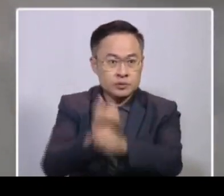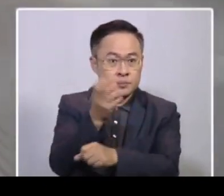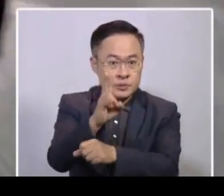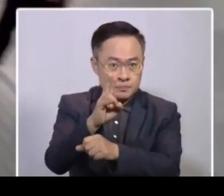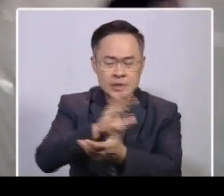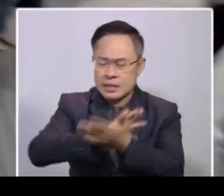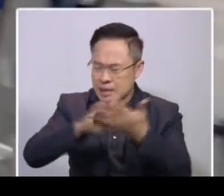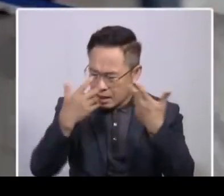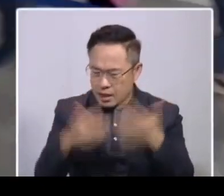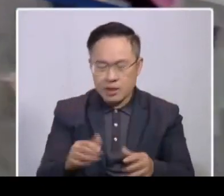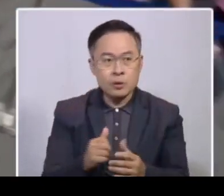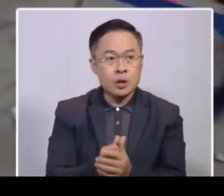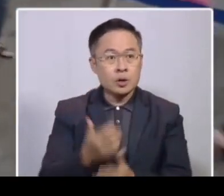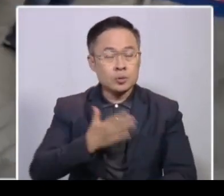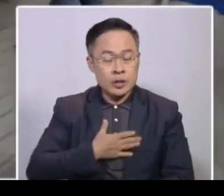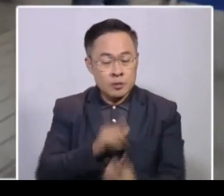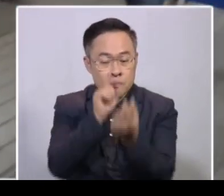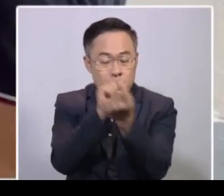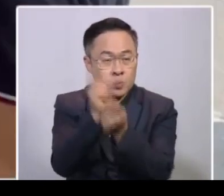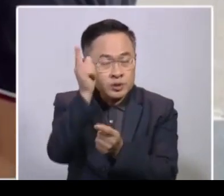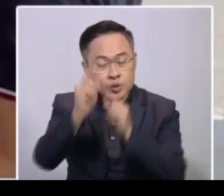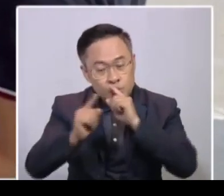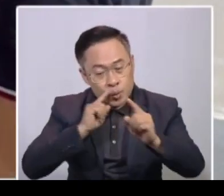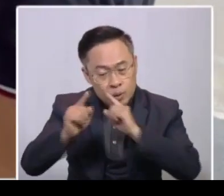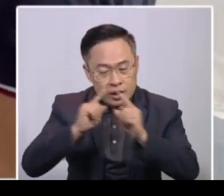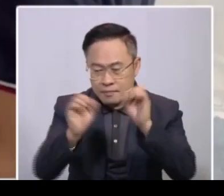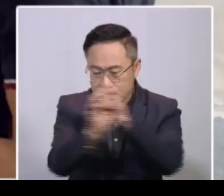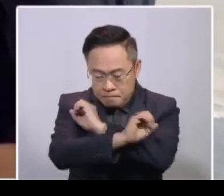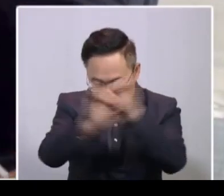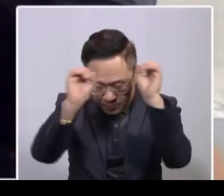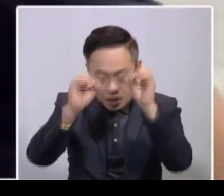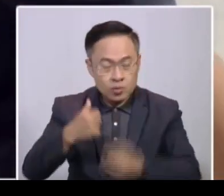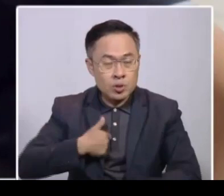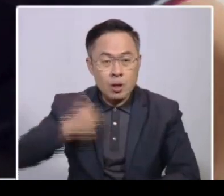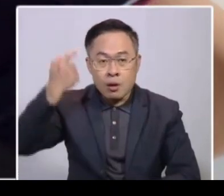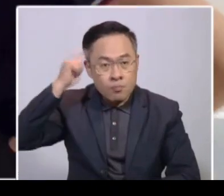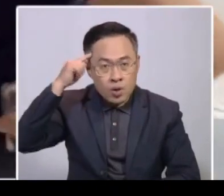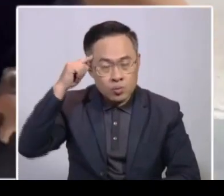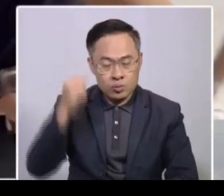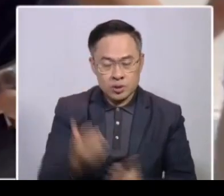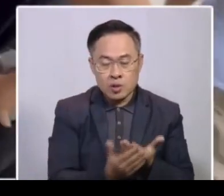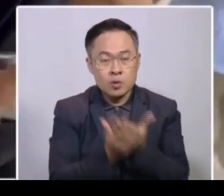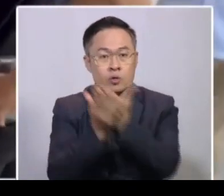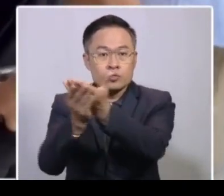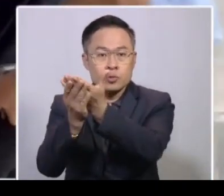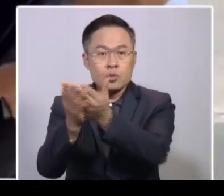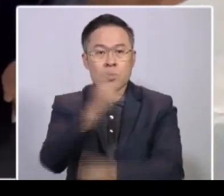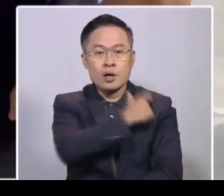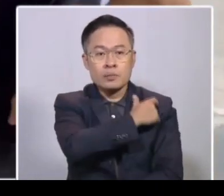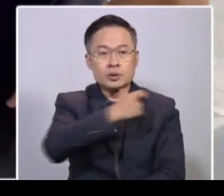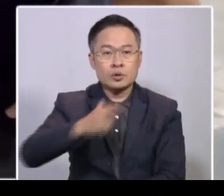ได้มีการพูดคุยกับนายทักษิณรวมทั้งไม่ทราบเรื่องการขอพระราชทานอภัยโทษไปแล้วหรือไม